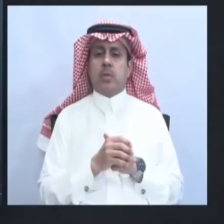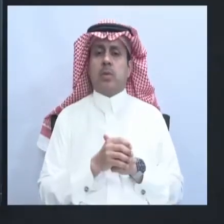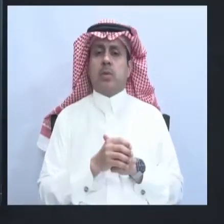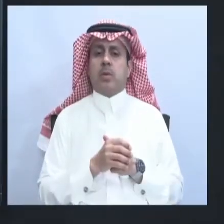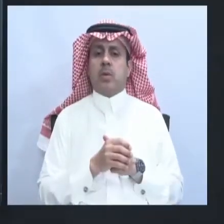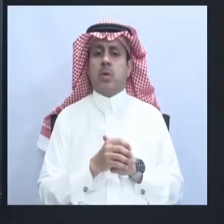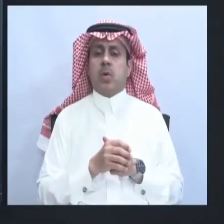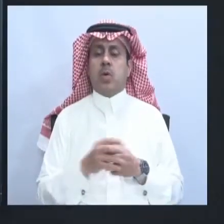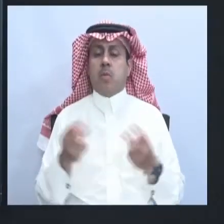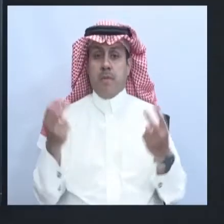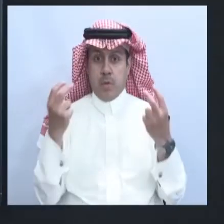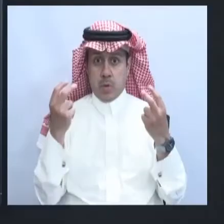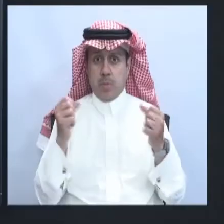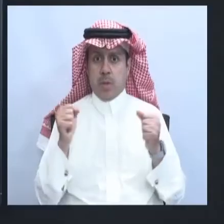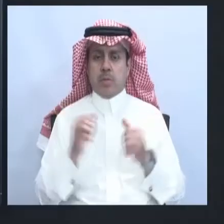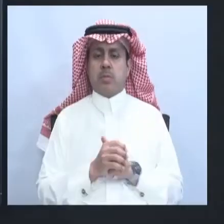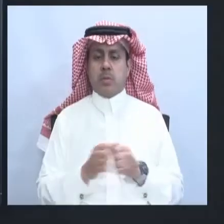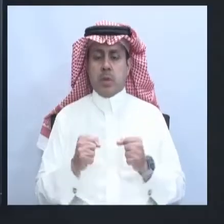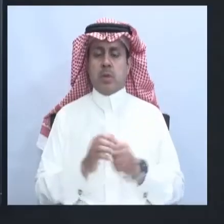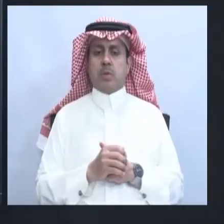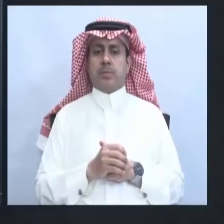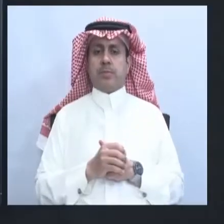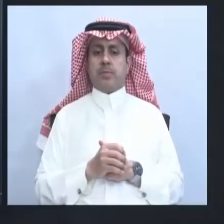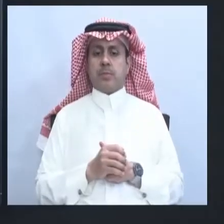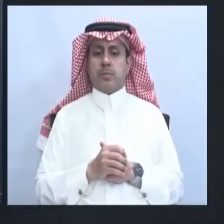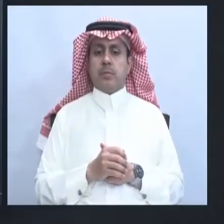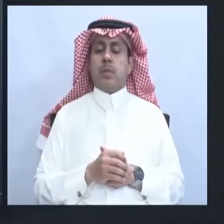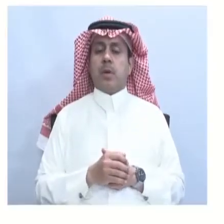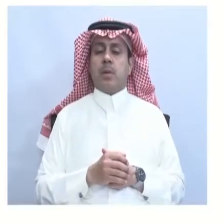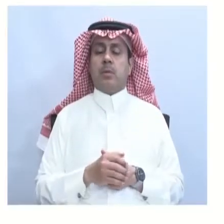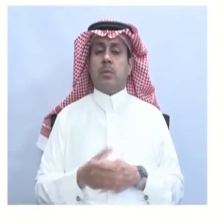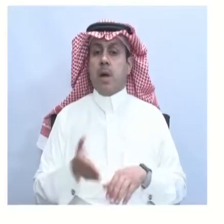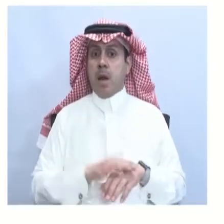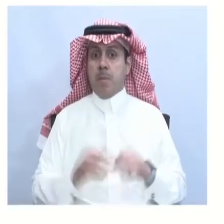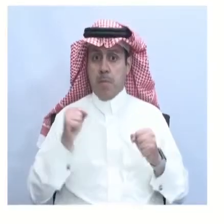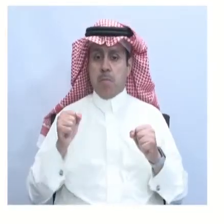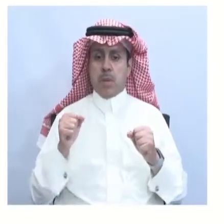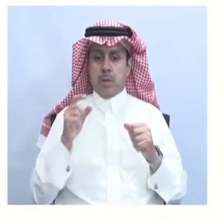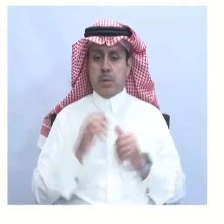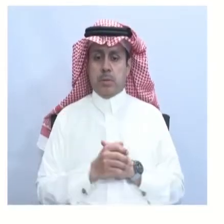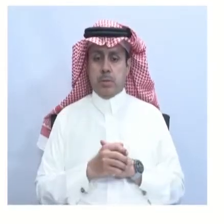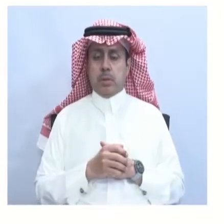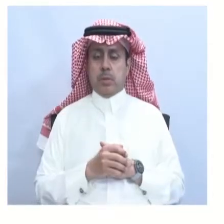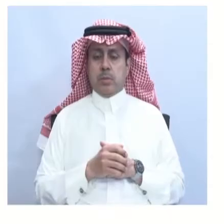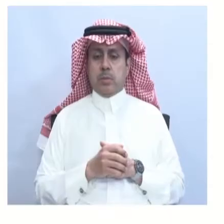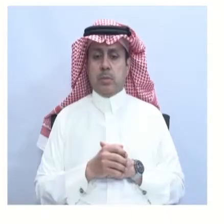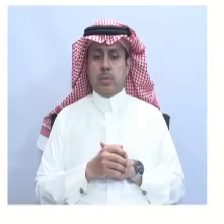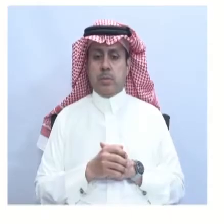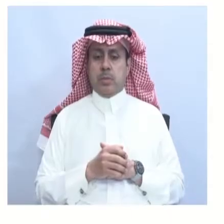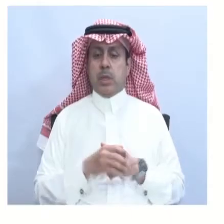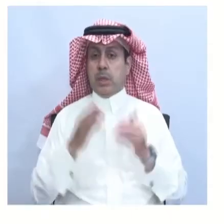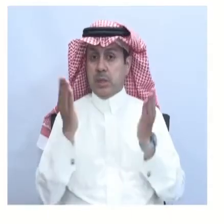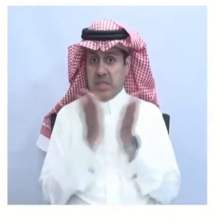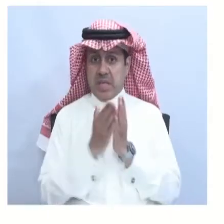معي ايها الطلاب والطالبات اذا على بركه الله عز وجل معنا ايها الطلاب هذا الدرس الدرس